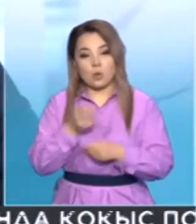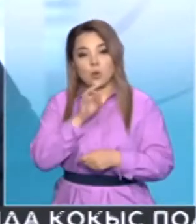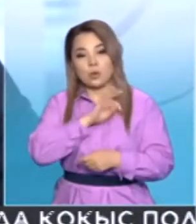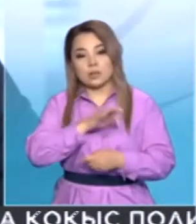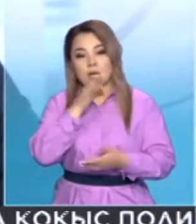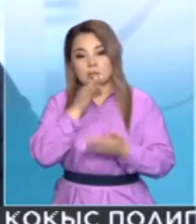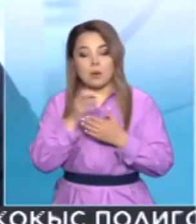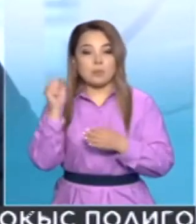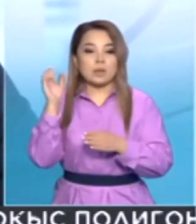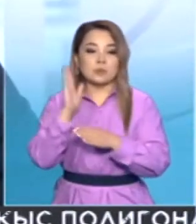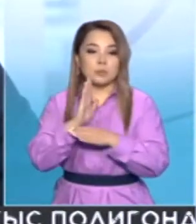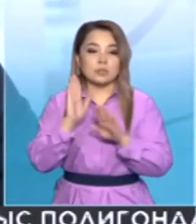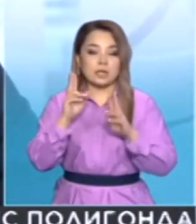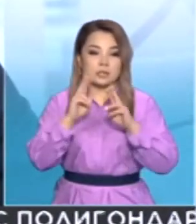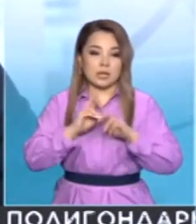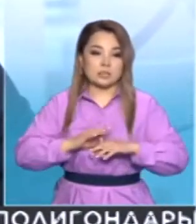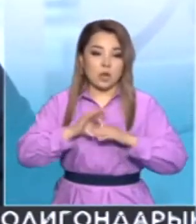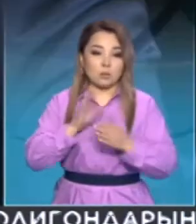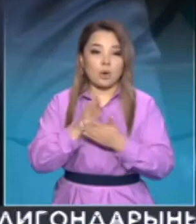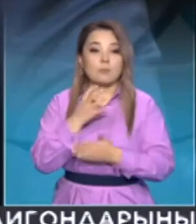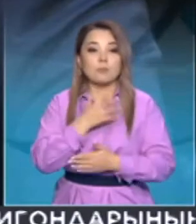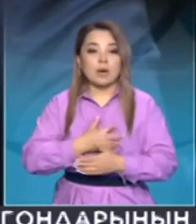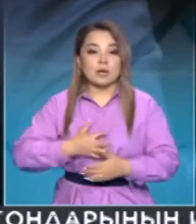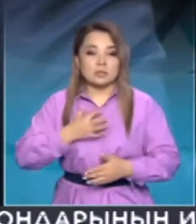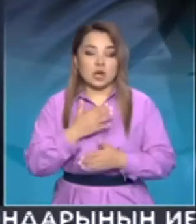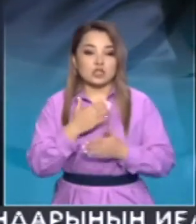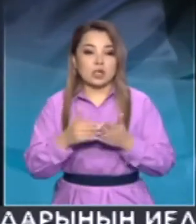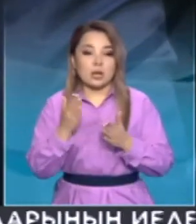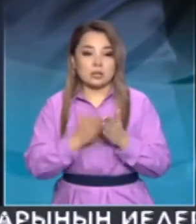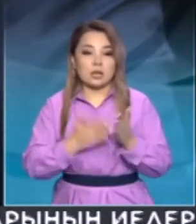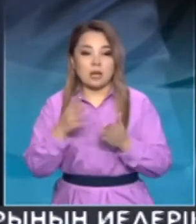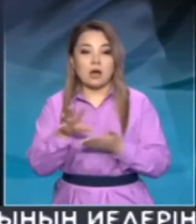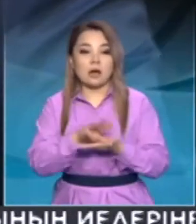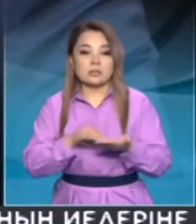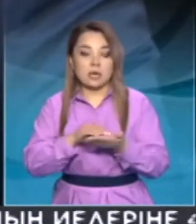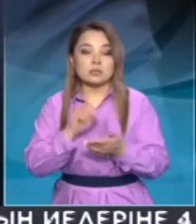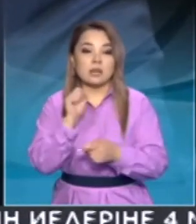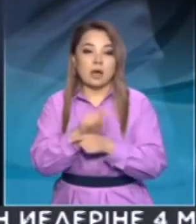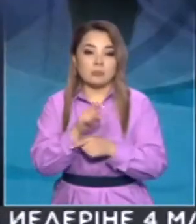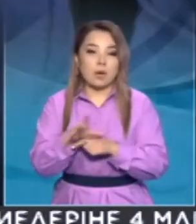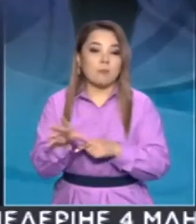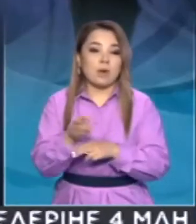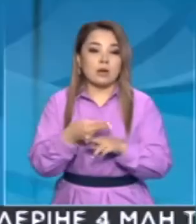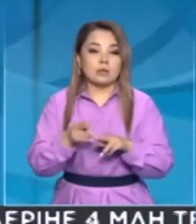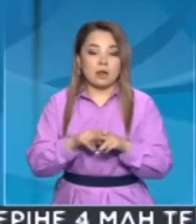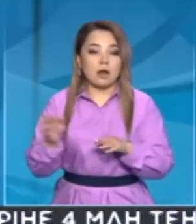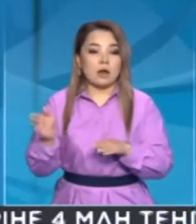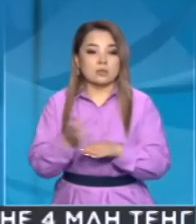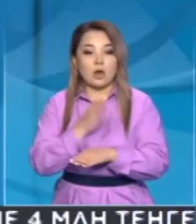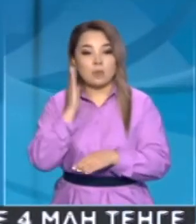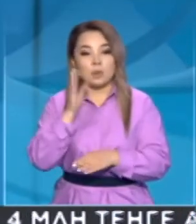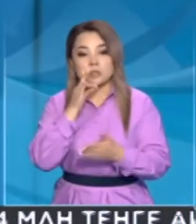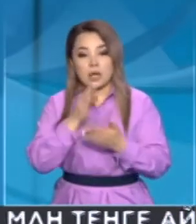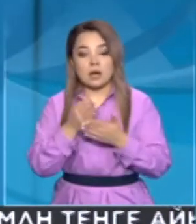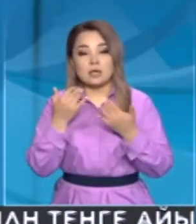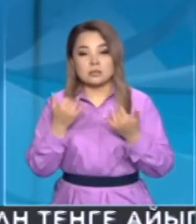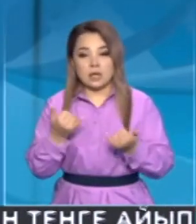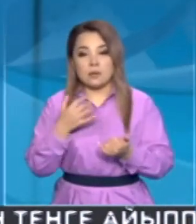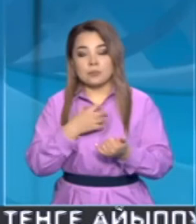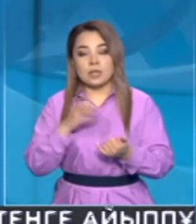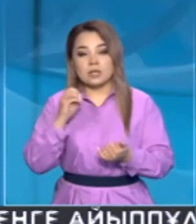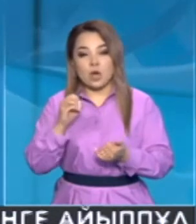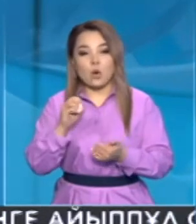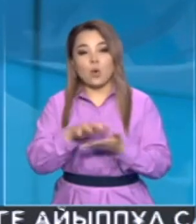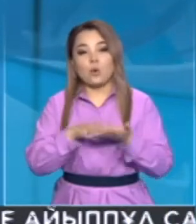қолданыстағы тапсырмалары тексерілуде. Маңыздылығын жойған және қайталанатын тапсырмалардың барлығы алынып тасталады. Сонда